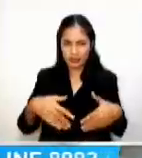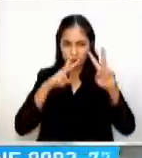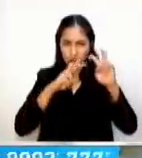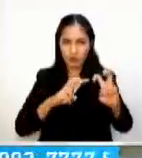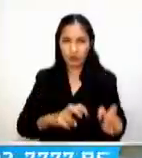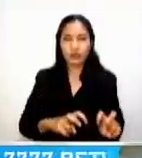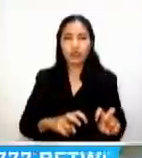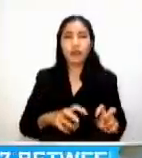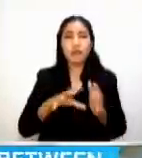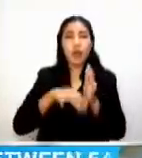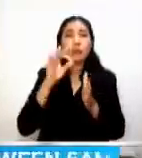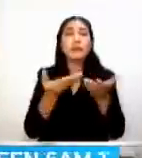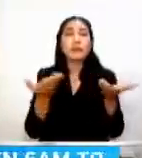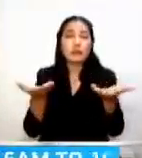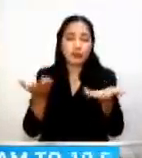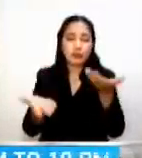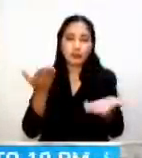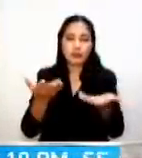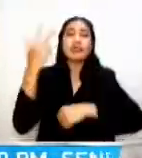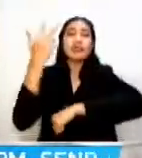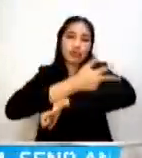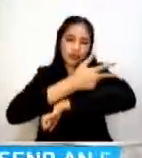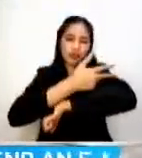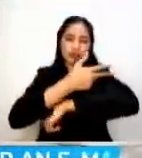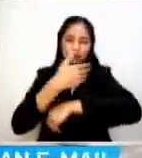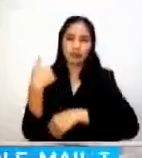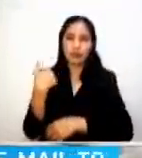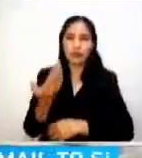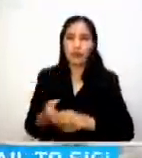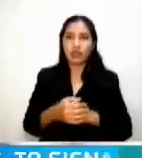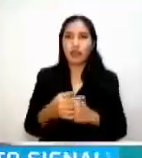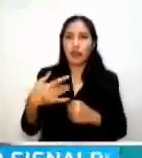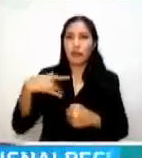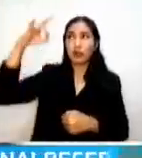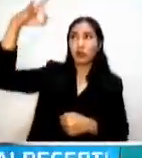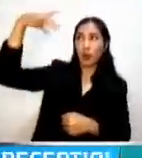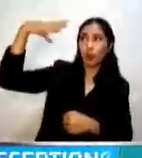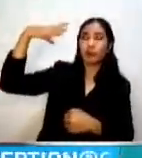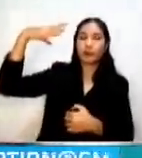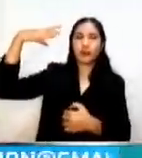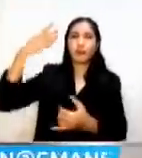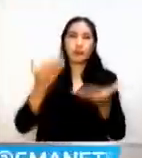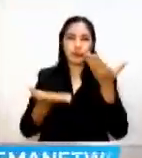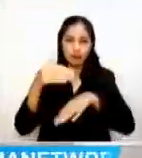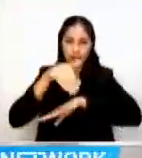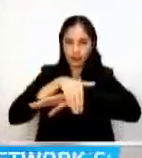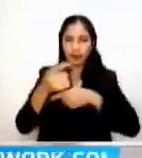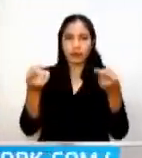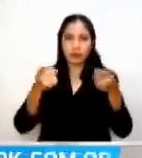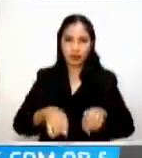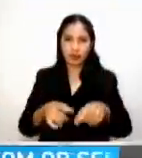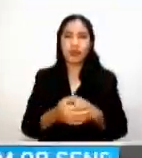Posibleng gabi rin daw isinagawa ang krimen dahil nakabukas pa ang mga ilaw ng bahay ng datnan nila. Di raw bababa sa dalawa ang suspect na maaaring kilala